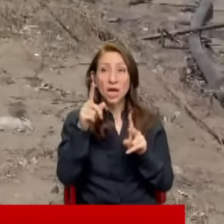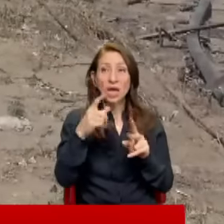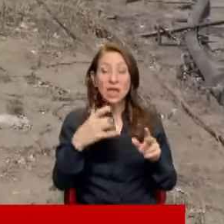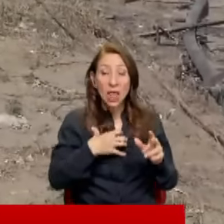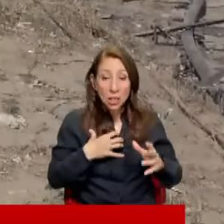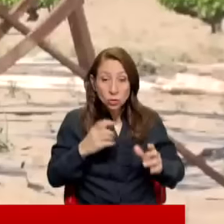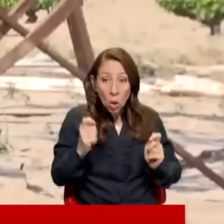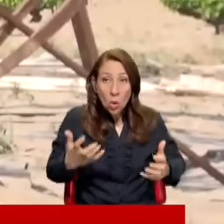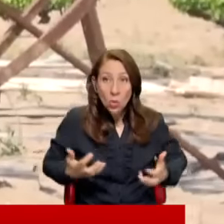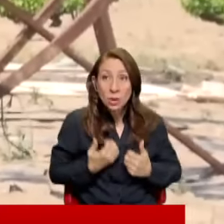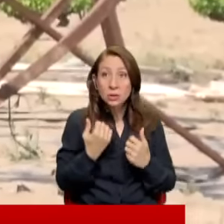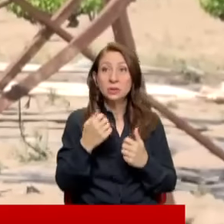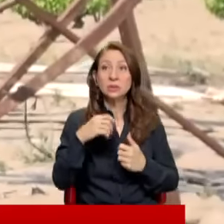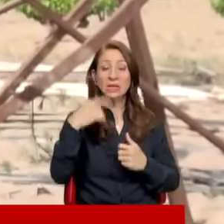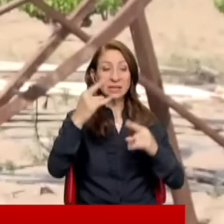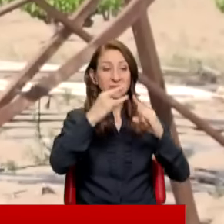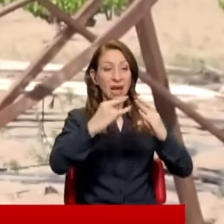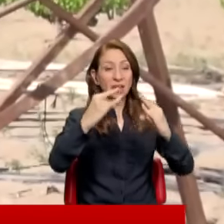canını Z kurtardı